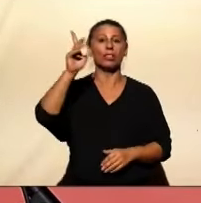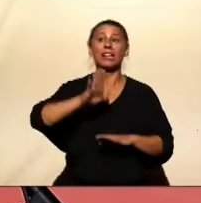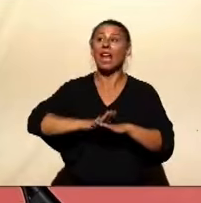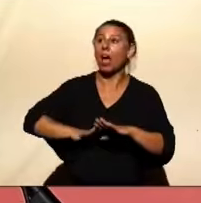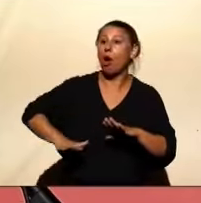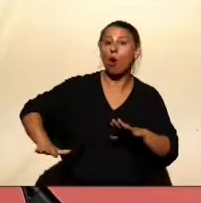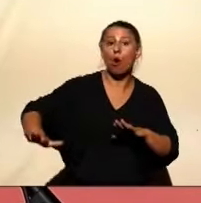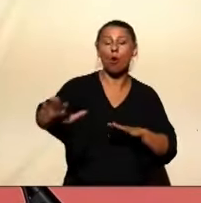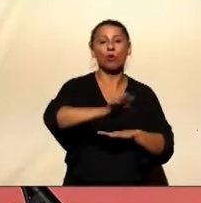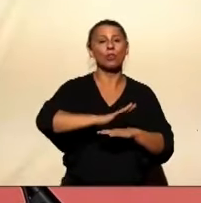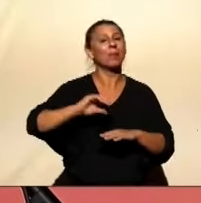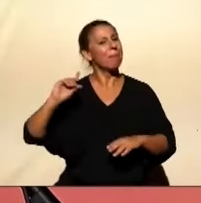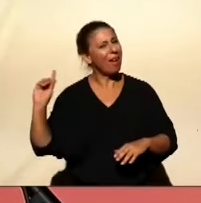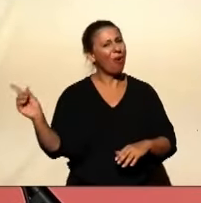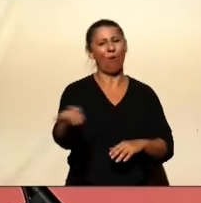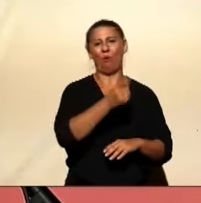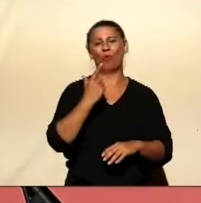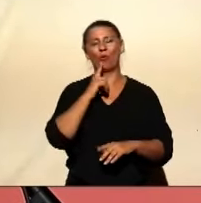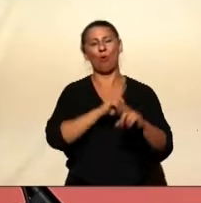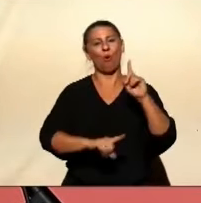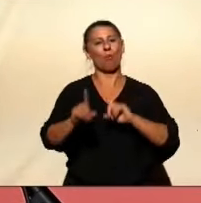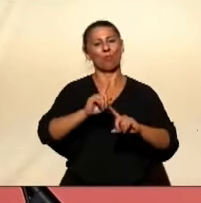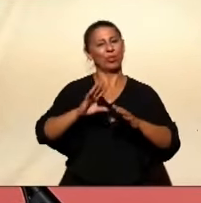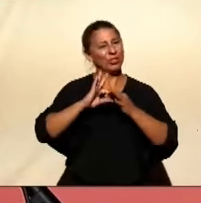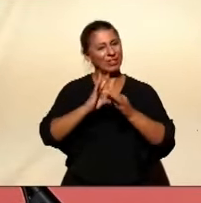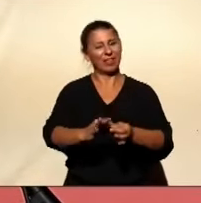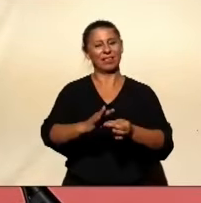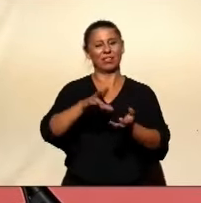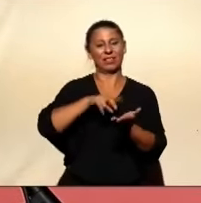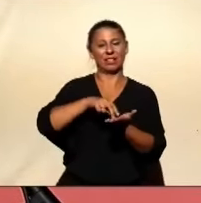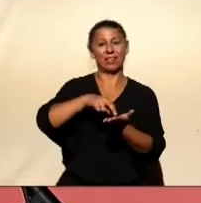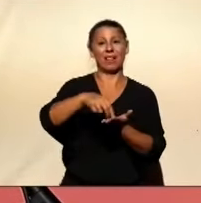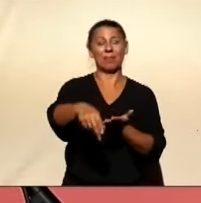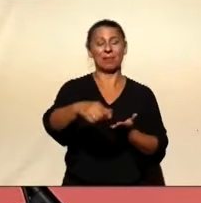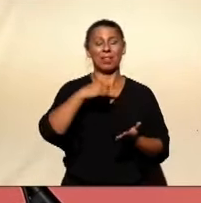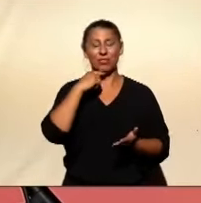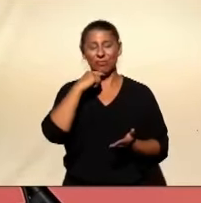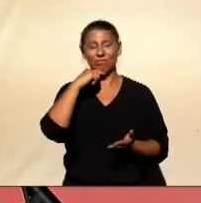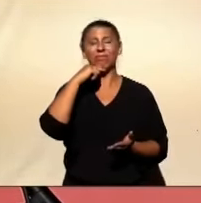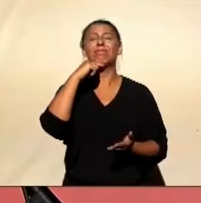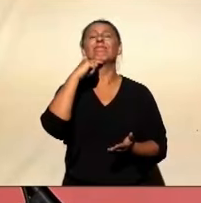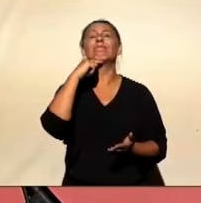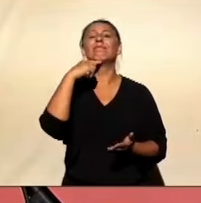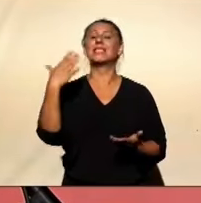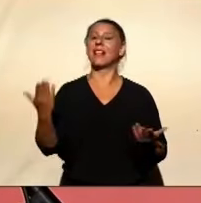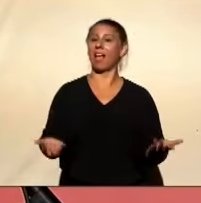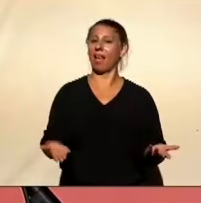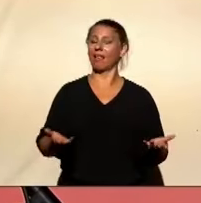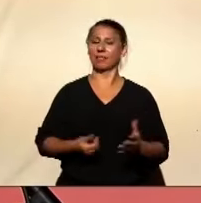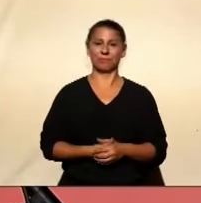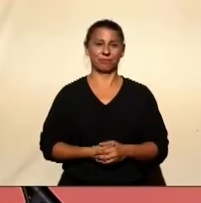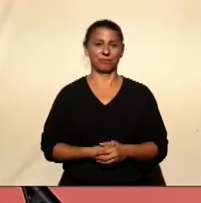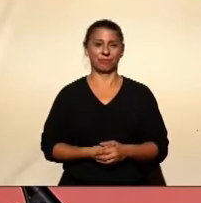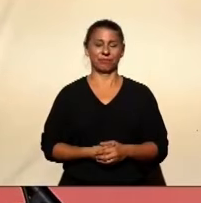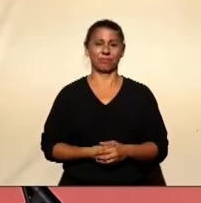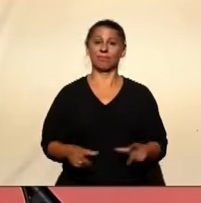όλους και με όλους όσοι συνεχίζουν να περπατούν με το κεφάλι ψηλά. αλλά και